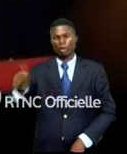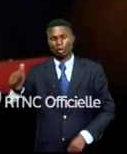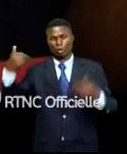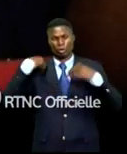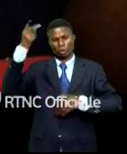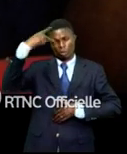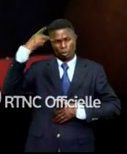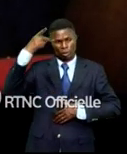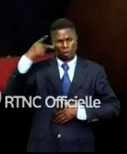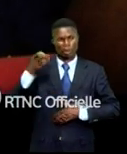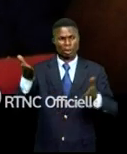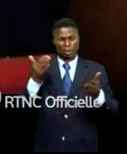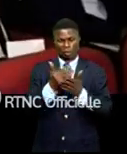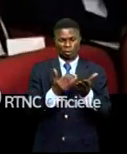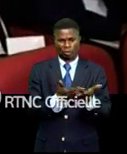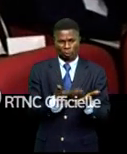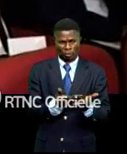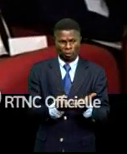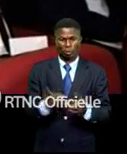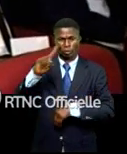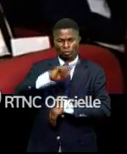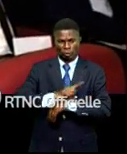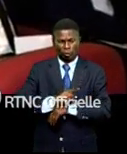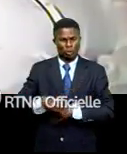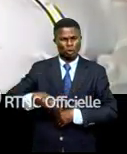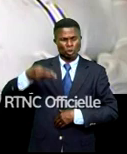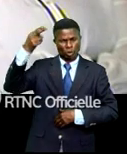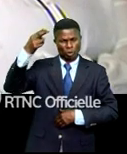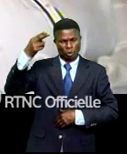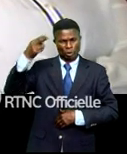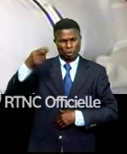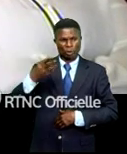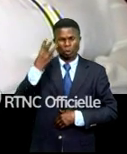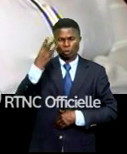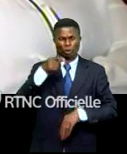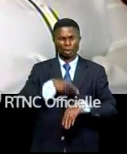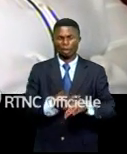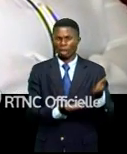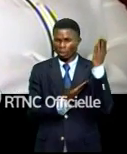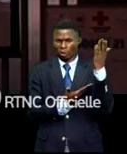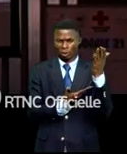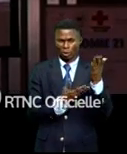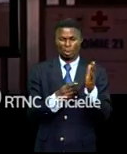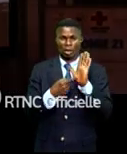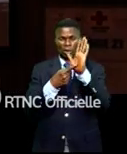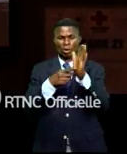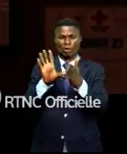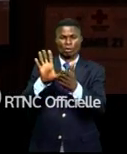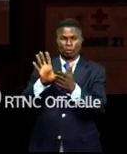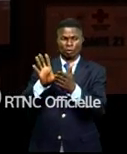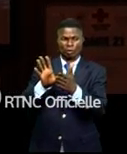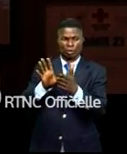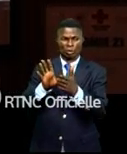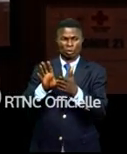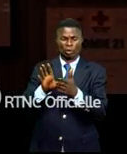le représentant des mouvements associatifs. Une journée haute en couleur marquée par trois temps forts. D'abord, la projection d'une vidéo